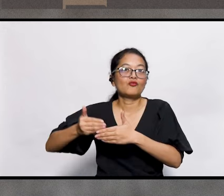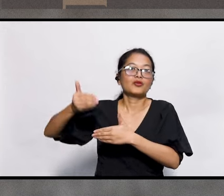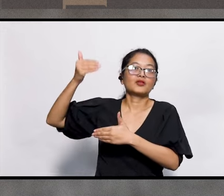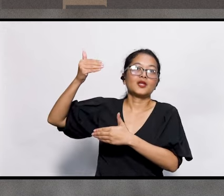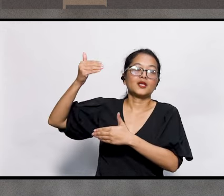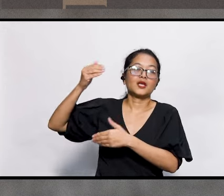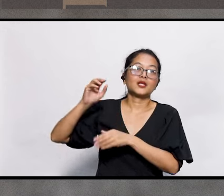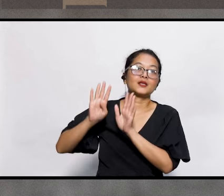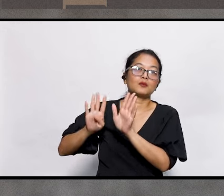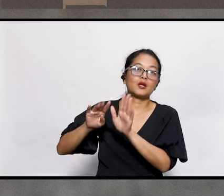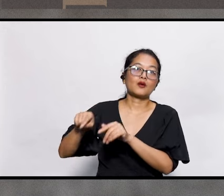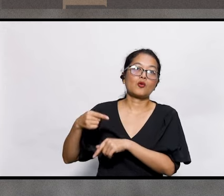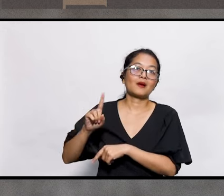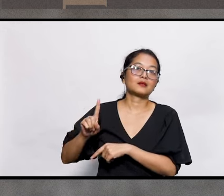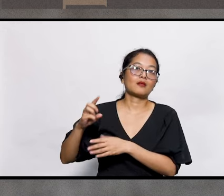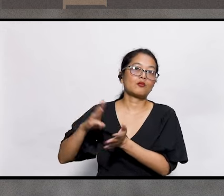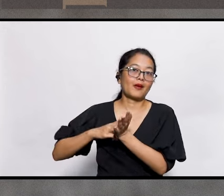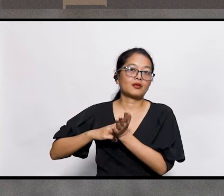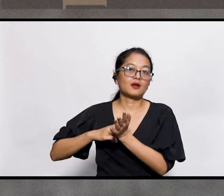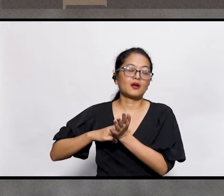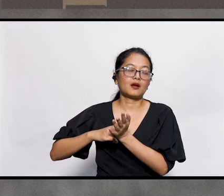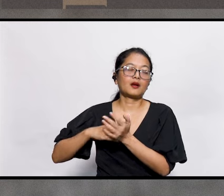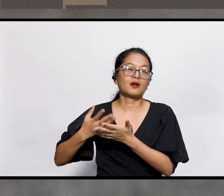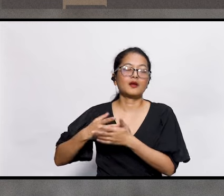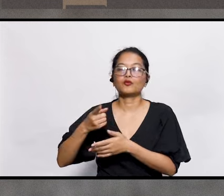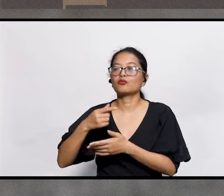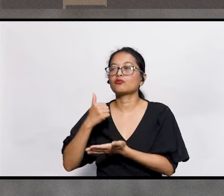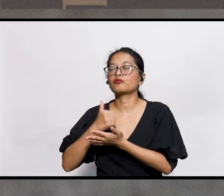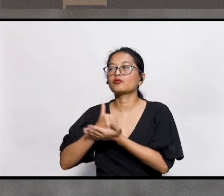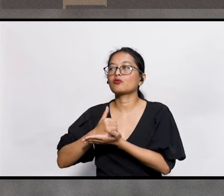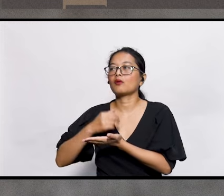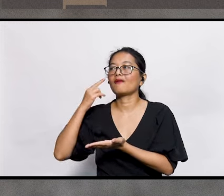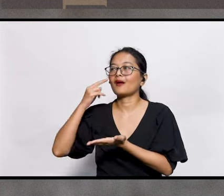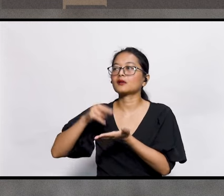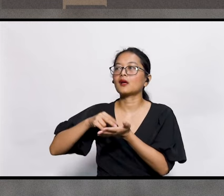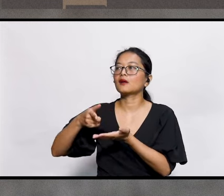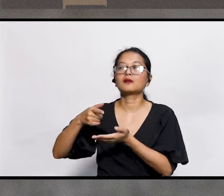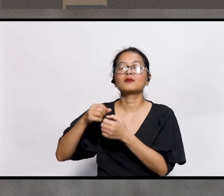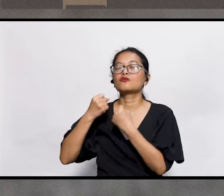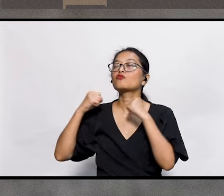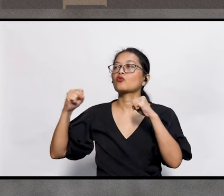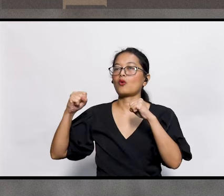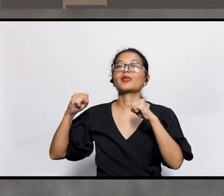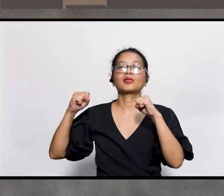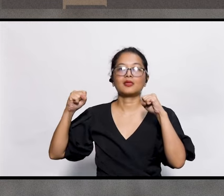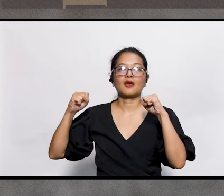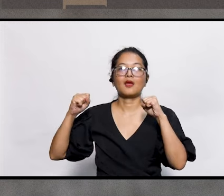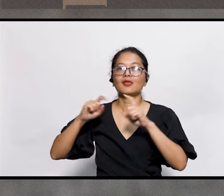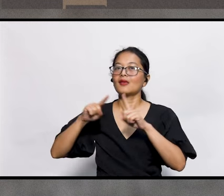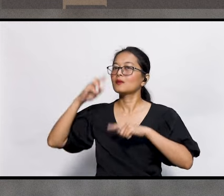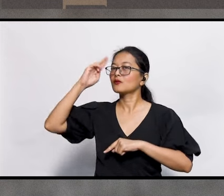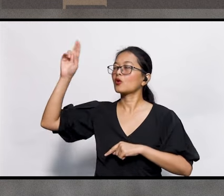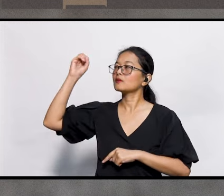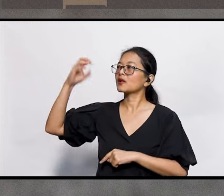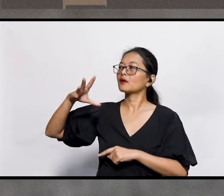9,1 m realita tembok yang sangat kuat tapi perintahnya bukan